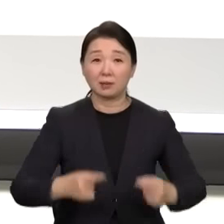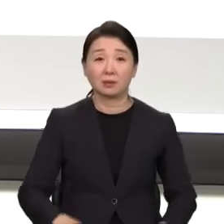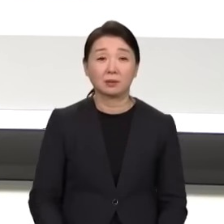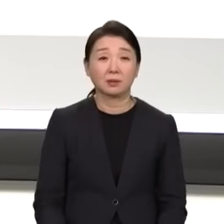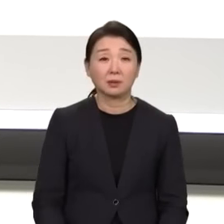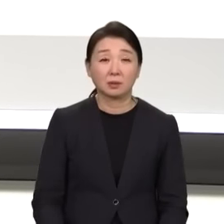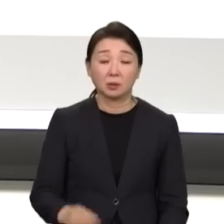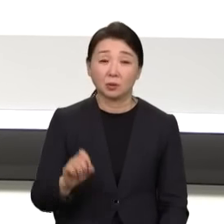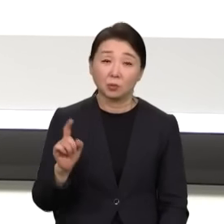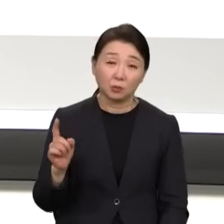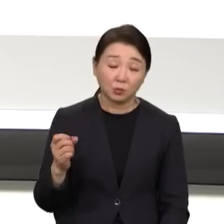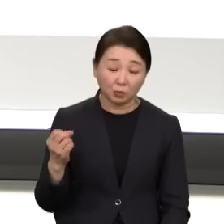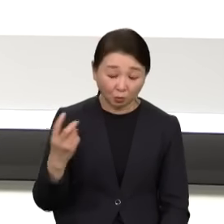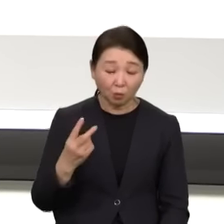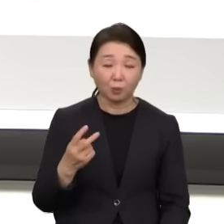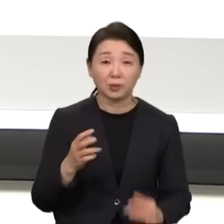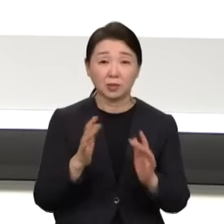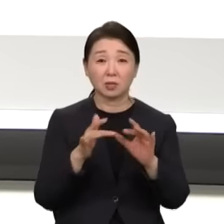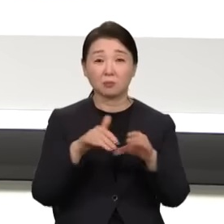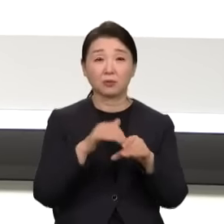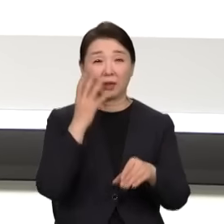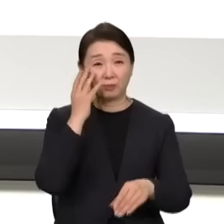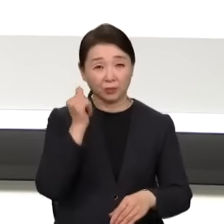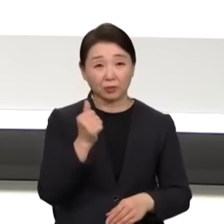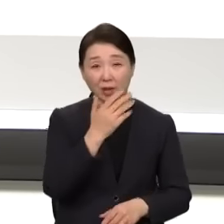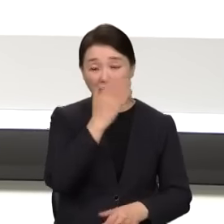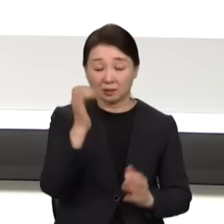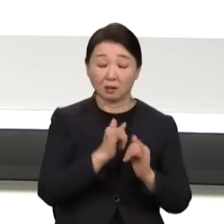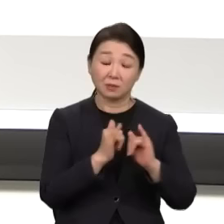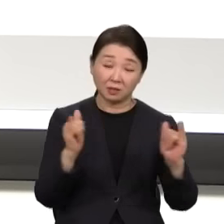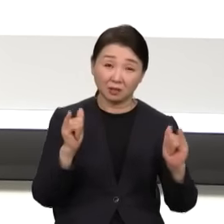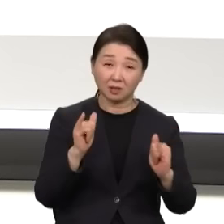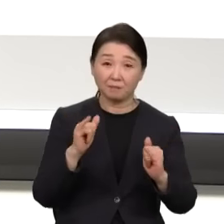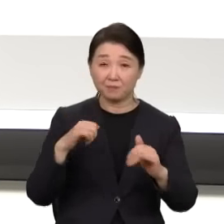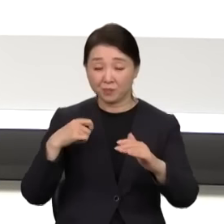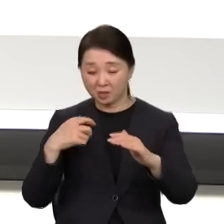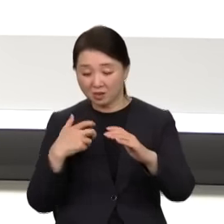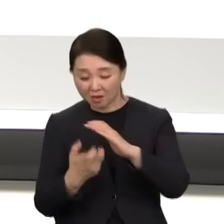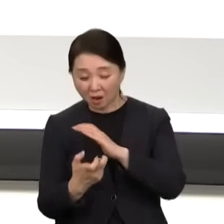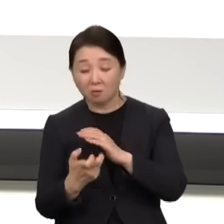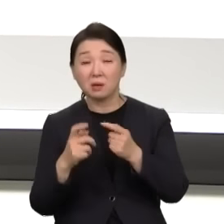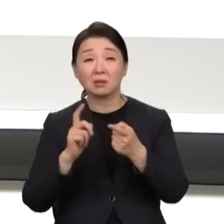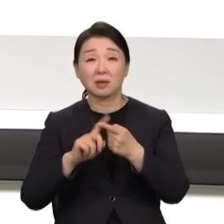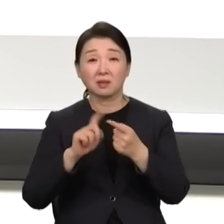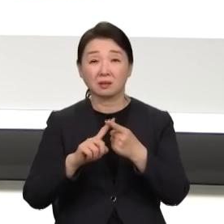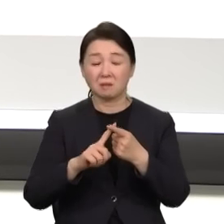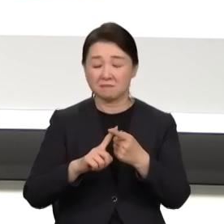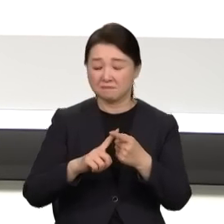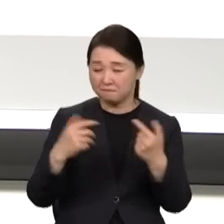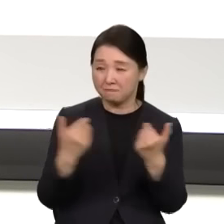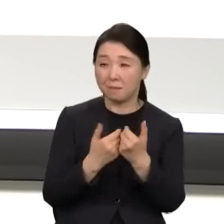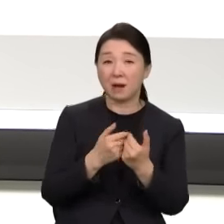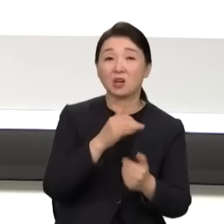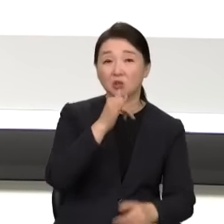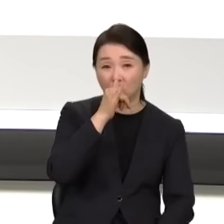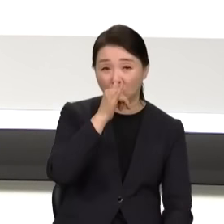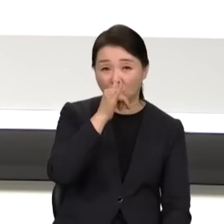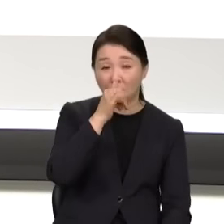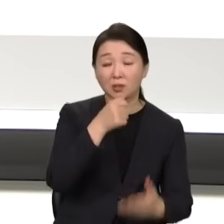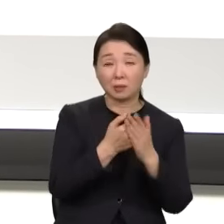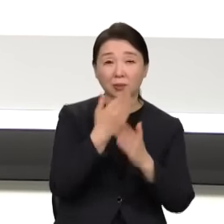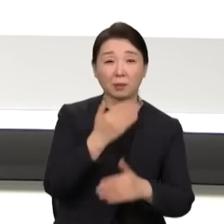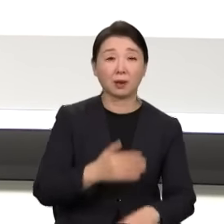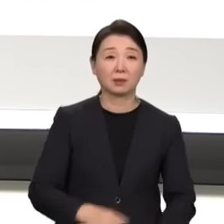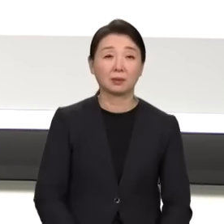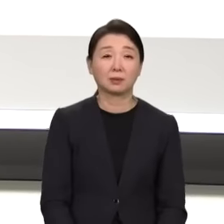있고요 무보다 도 인터넷 문화에 익숙한 강한 그 젊은층들이 개에 대해서 강하게 반발하고 있기 때문이 아니냐라는 얘기가